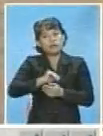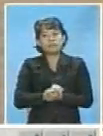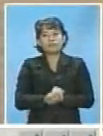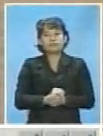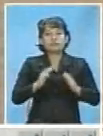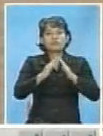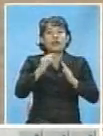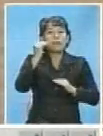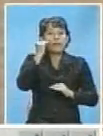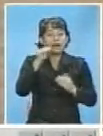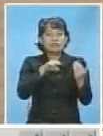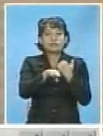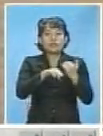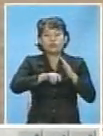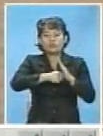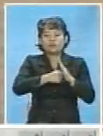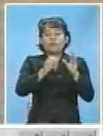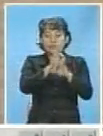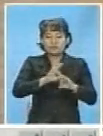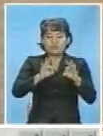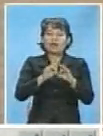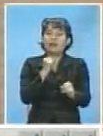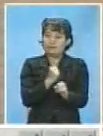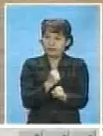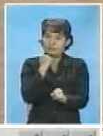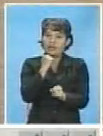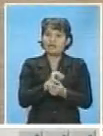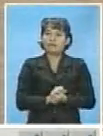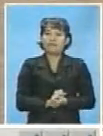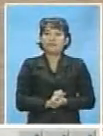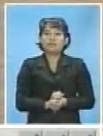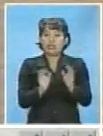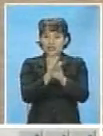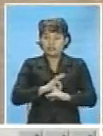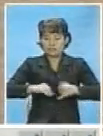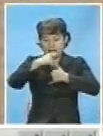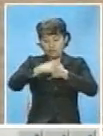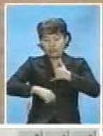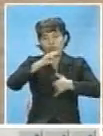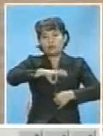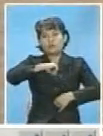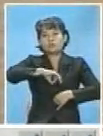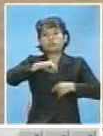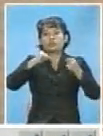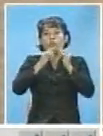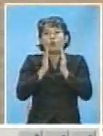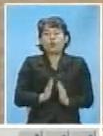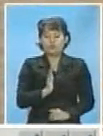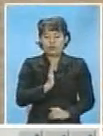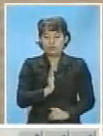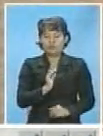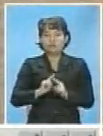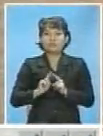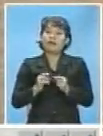นถนนหนทางจำเป็นและทำได้ท่านประธานคะแต่การซ่อมสร้างจิตสำนึกและค่านิยมในเรื่องความซื่อสัตย์สุจริตนี่สิคะ